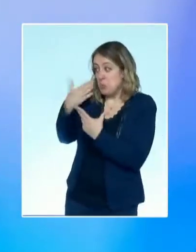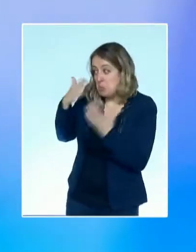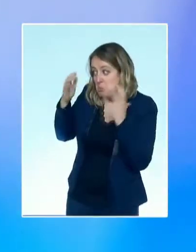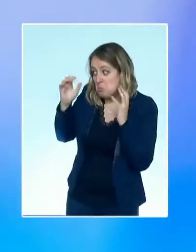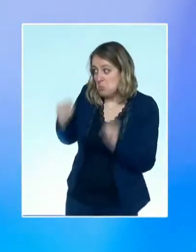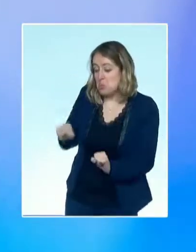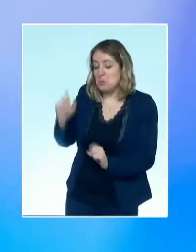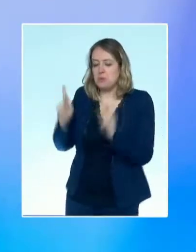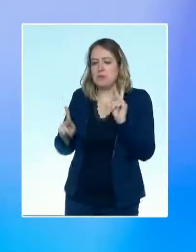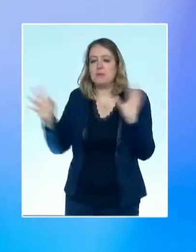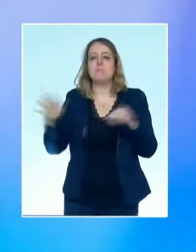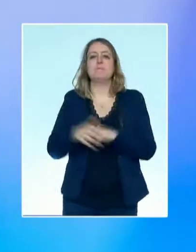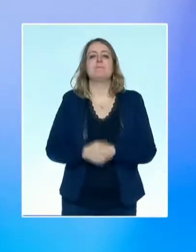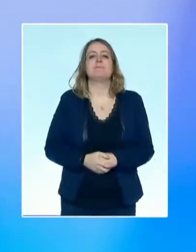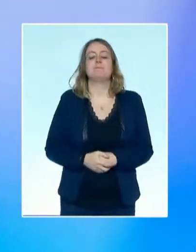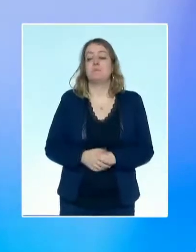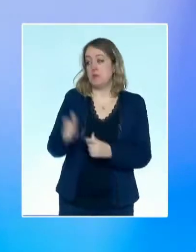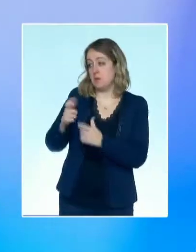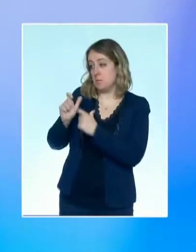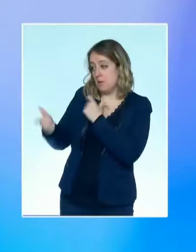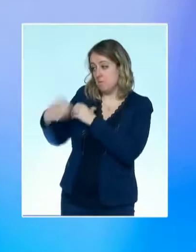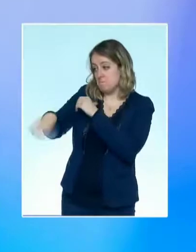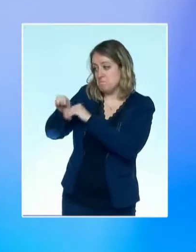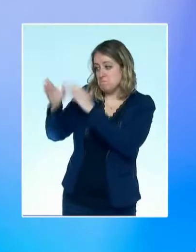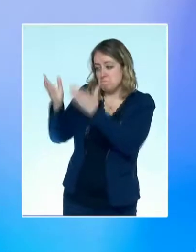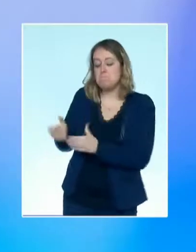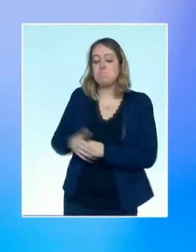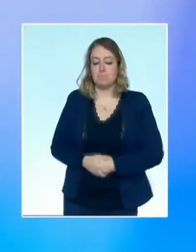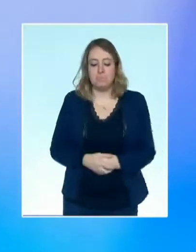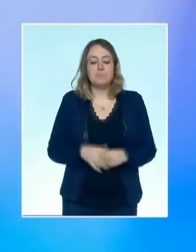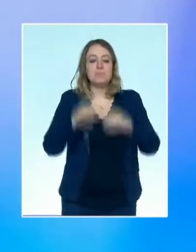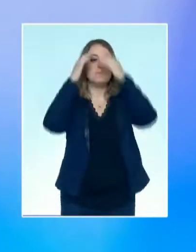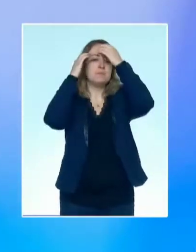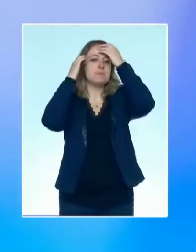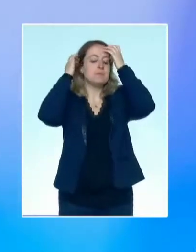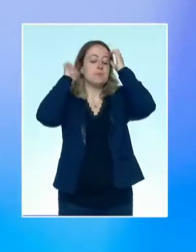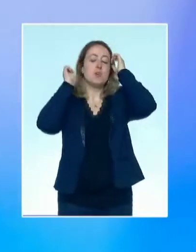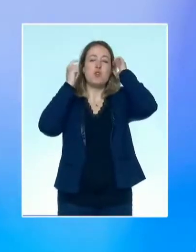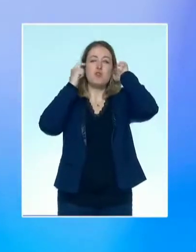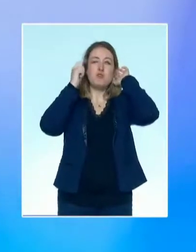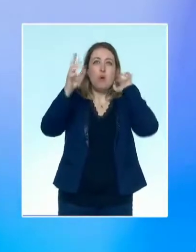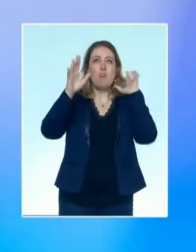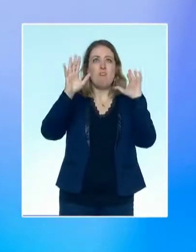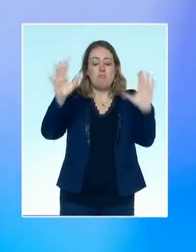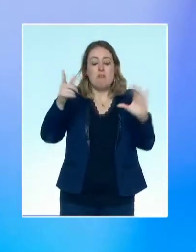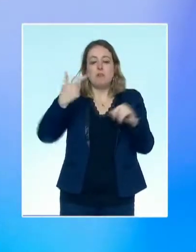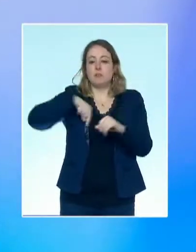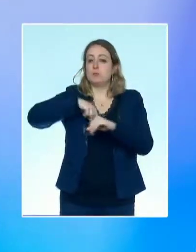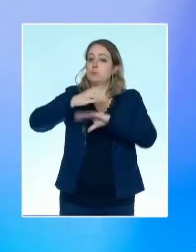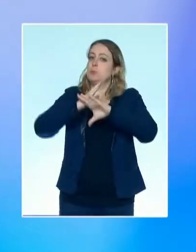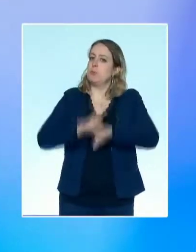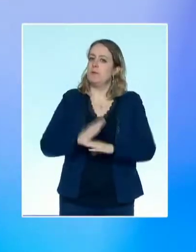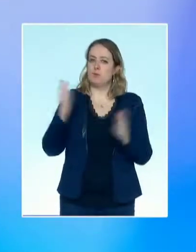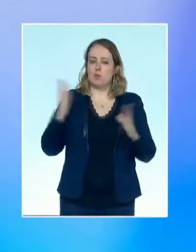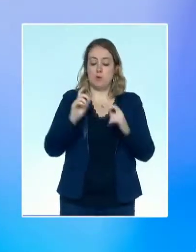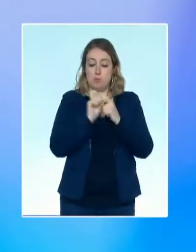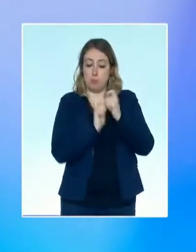ben oui, pardon, enlève ça. S'il peut compléter, nous avions, je crois sagement, prévu un